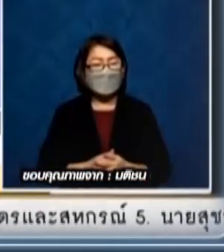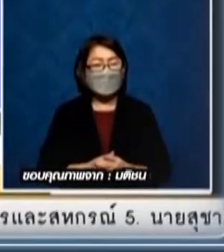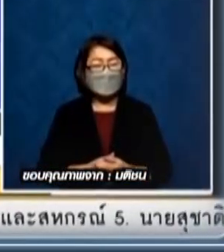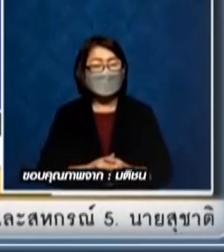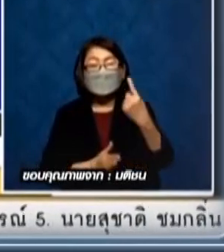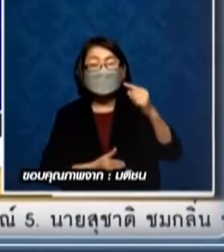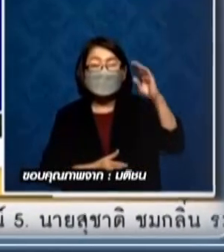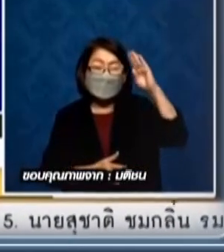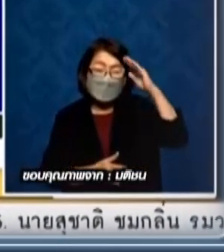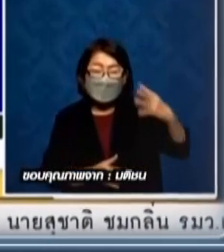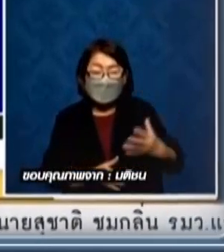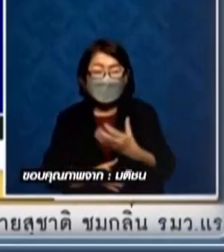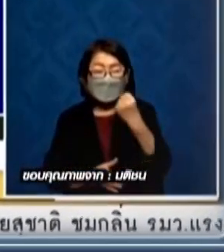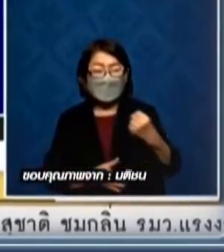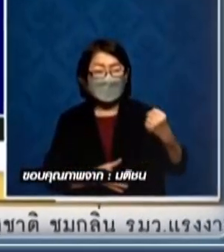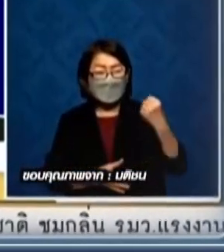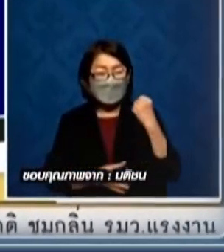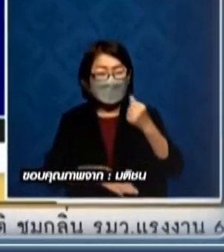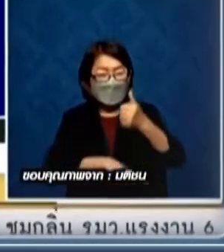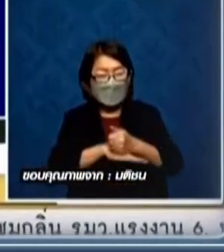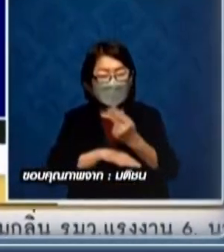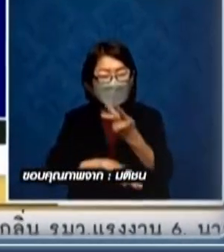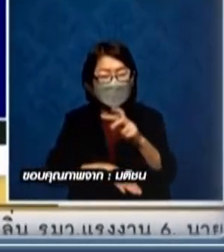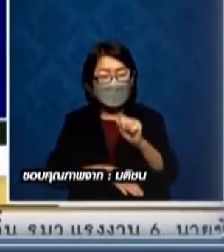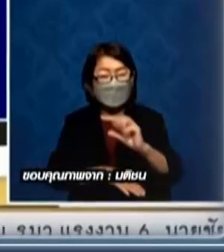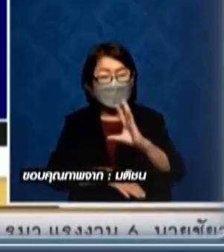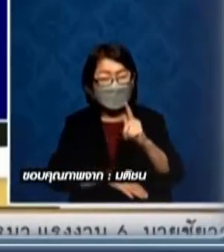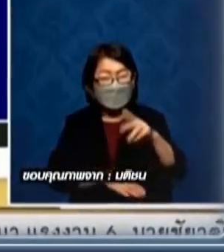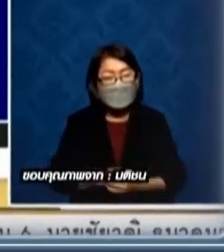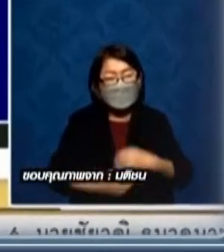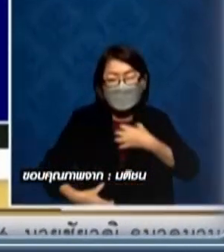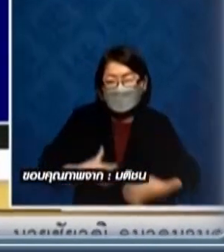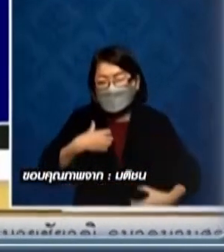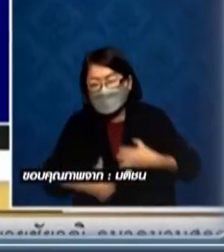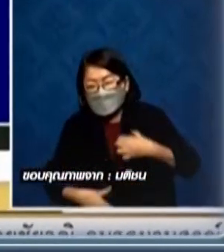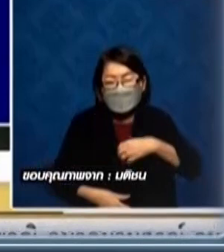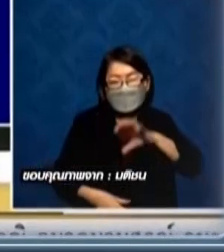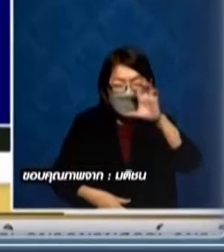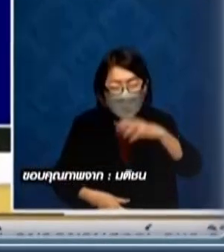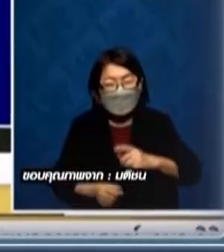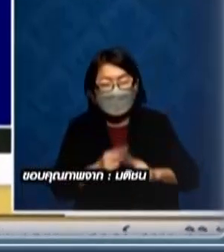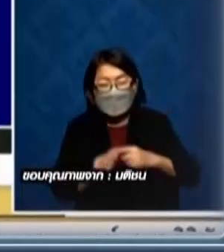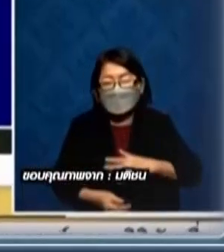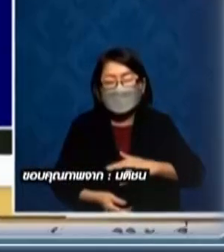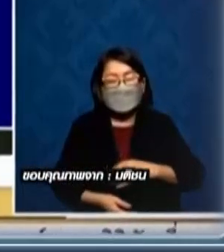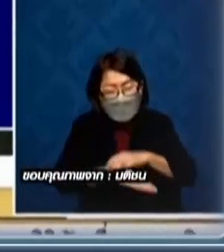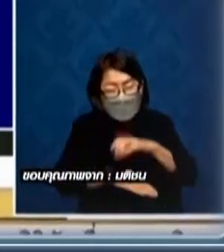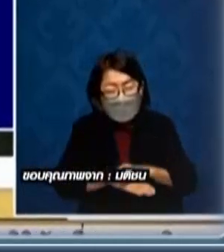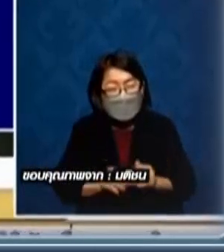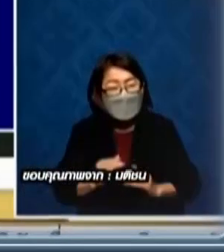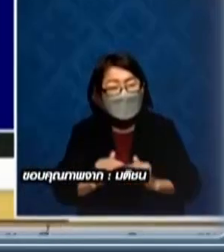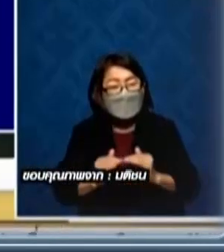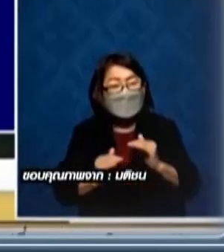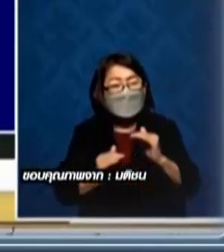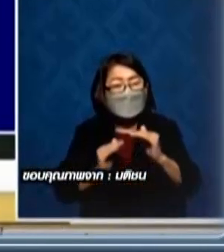ยุทธ์ปีแรกนะเป็นหัวหน้าน ั่นเขาก็บอกคุณเสรีทำไมแรกๆนายกจากคุณยิ่งรักเนี่ยคุณยิ่งรักมาเนี่ยที่